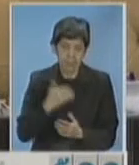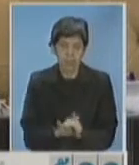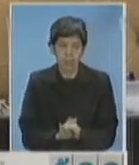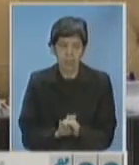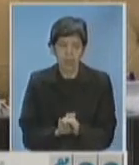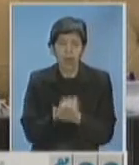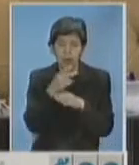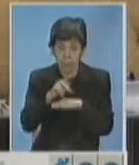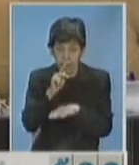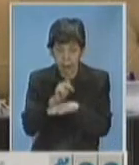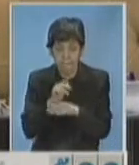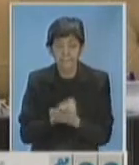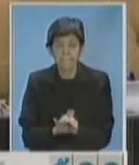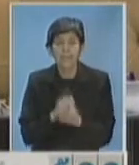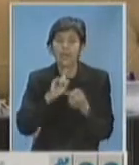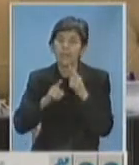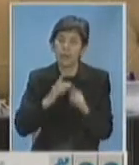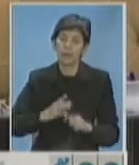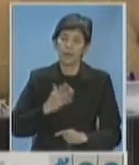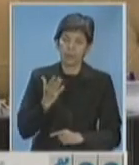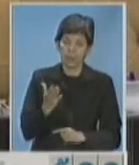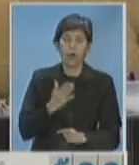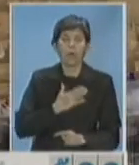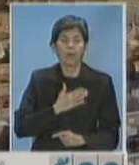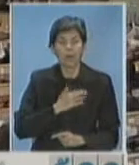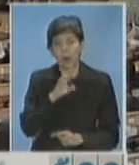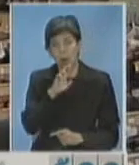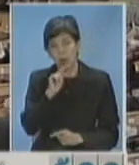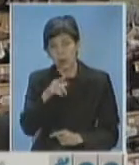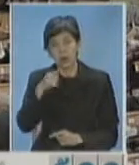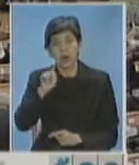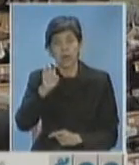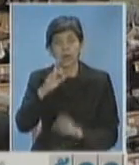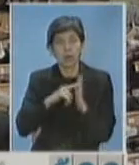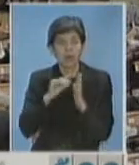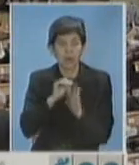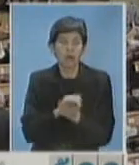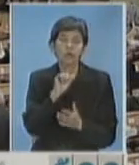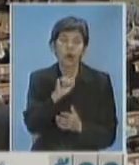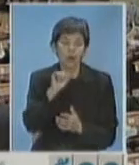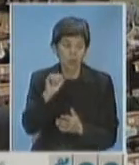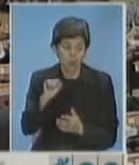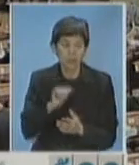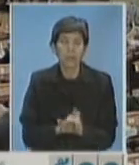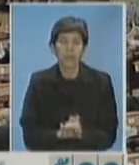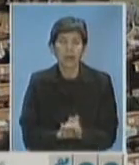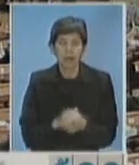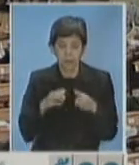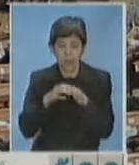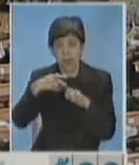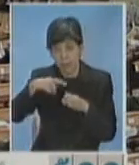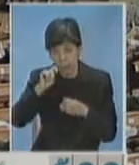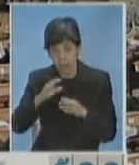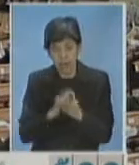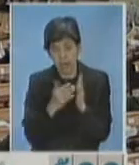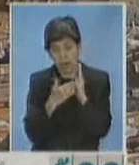กราบเรียนท่านประธานสภาที่เคารพเพื่อนสมาชิกผู้ทรงเกียรติผมร้อยโทปรีชาพลพงพาณิชย์สมาชิกสภาผู้แทนราษฎรพรรคเพื่อไทย